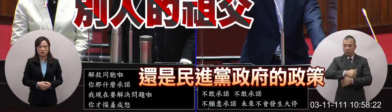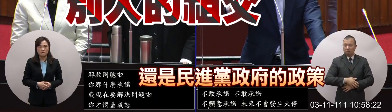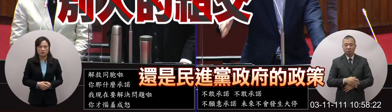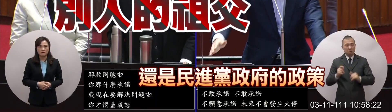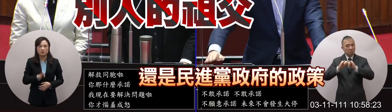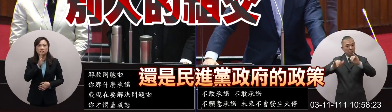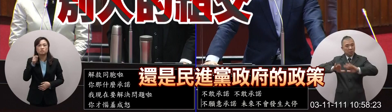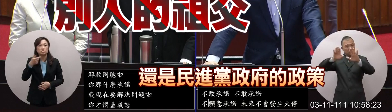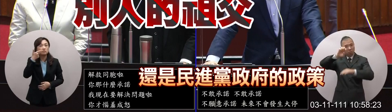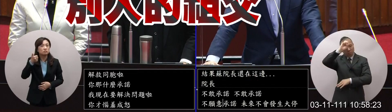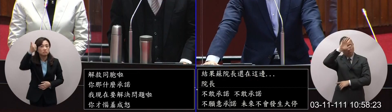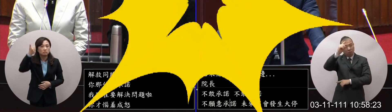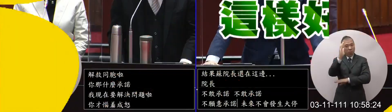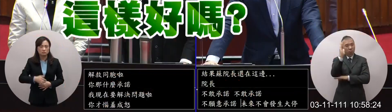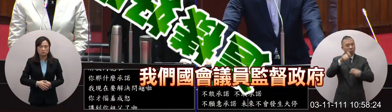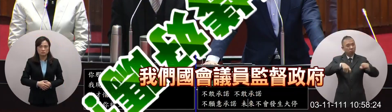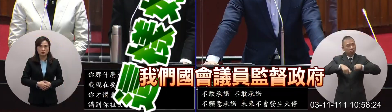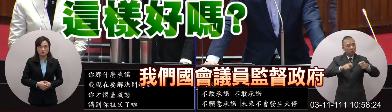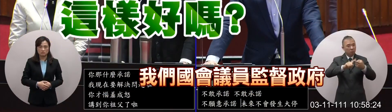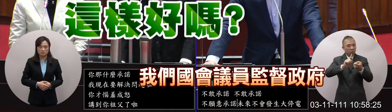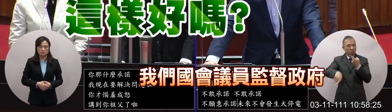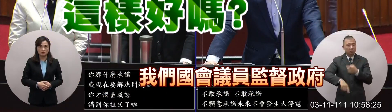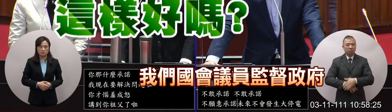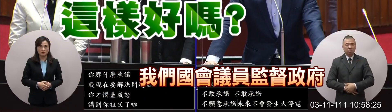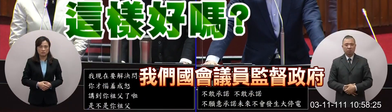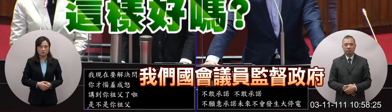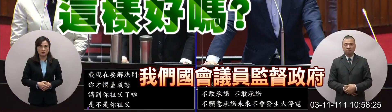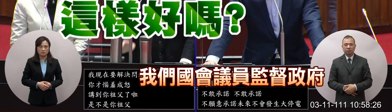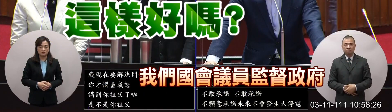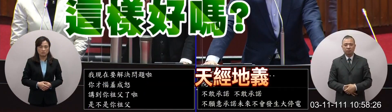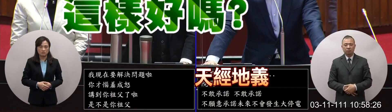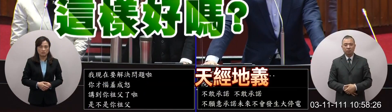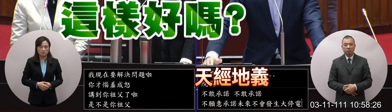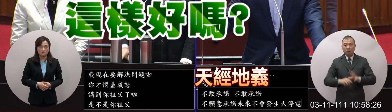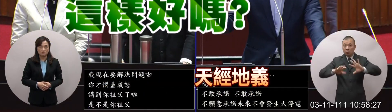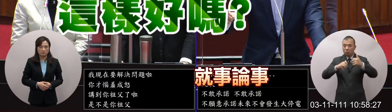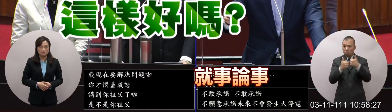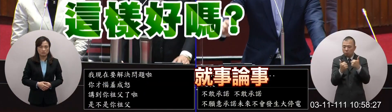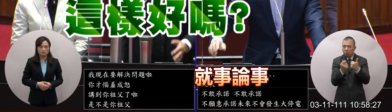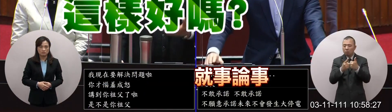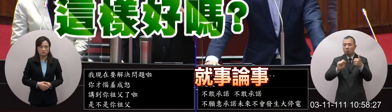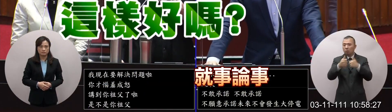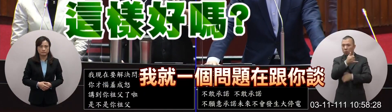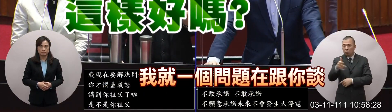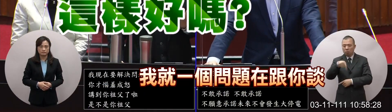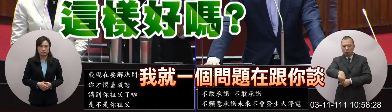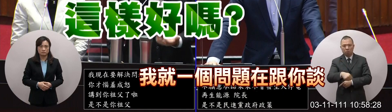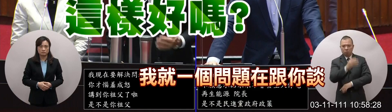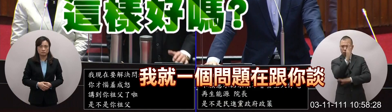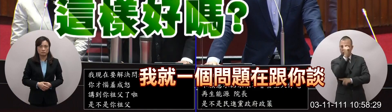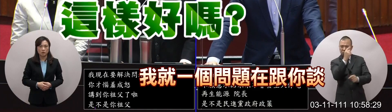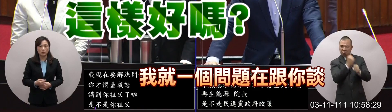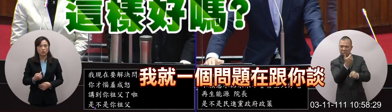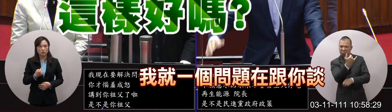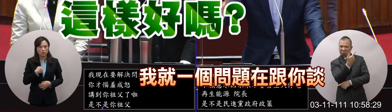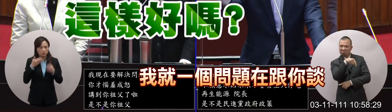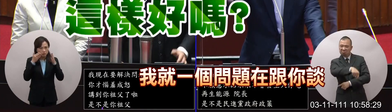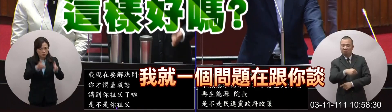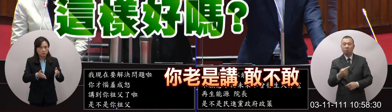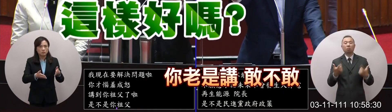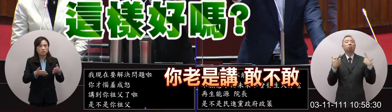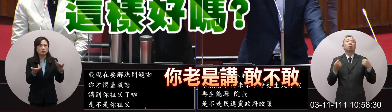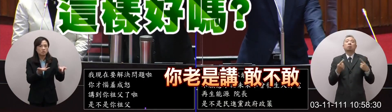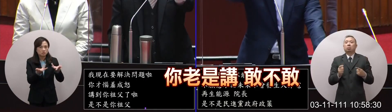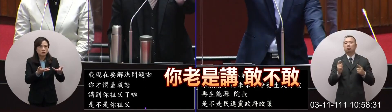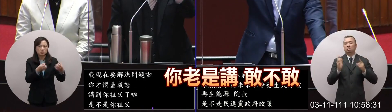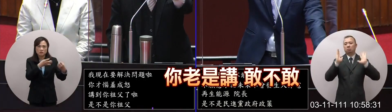党政府的政策？嗯，我们国会议员监督政府，天经地义，就事论事。 我要的问题在跟你 现在来，